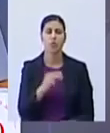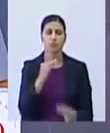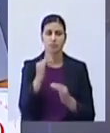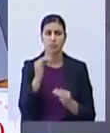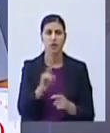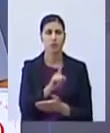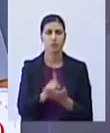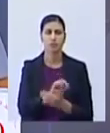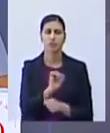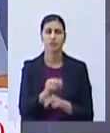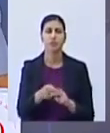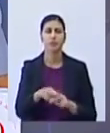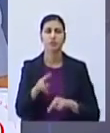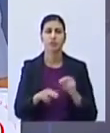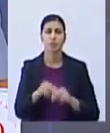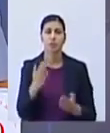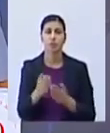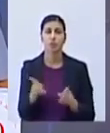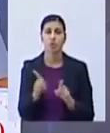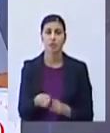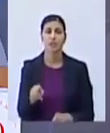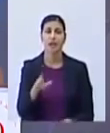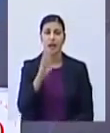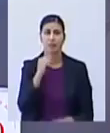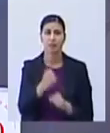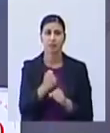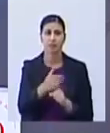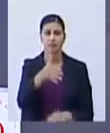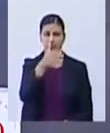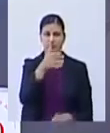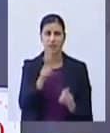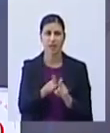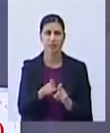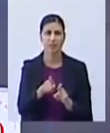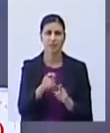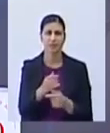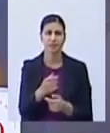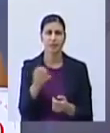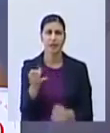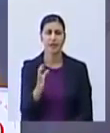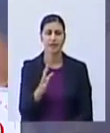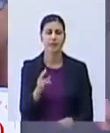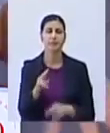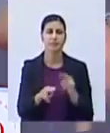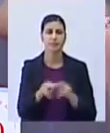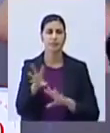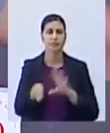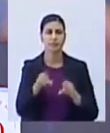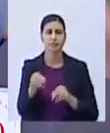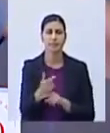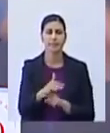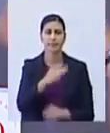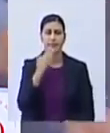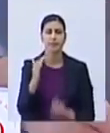აუცილებლად შევაჩერებთ ამ შენებლობას იმიტომ რომ თუ ეს გაუვიდათ გდანში მეწმუნეთ ახლა თელ თბილისში ურბანული დაგეგმარება სწორად არ მიმდინარეობს და სოკოები თუ